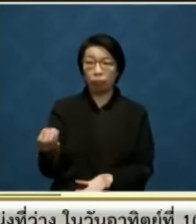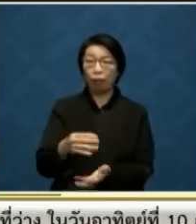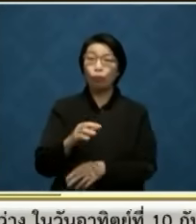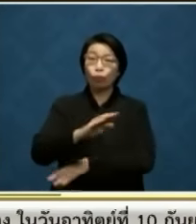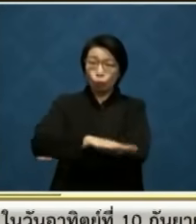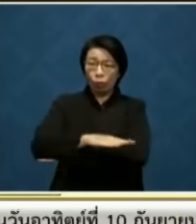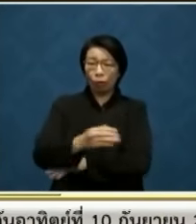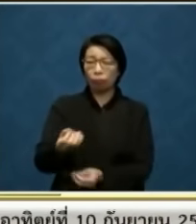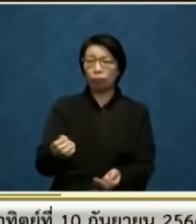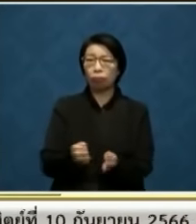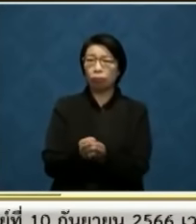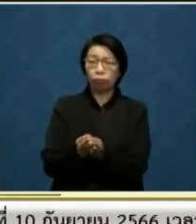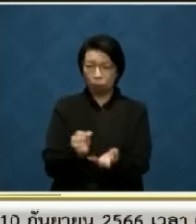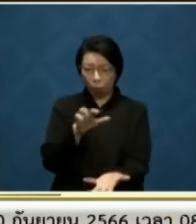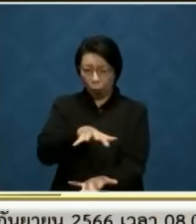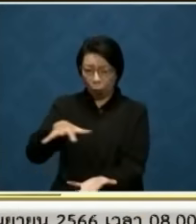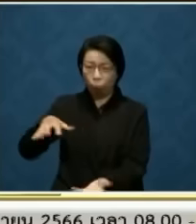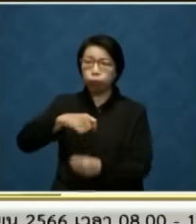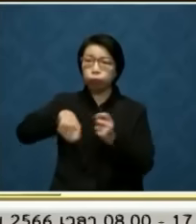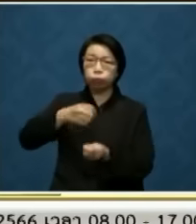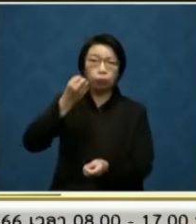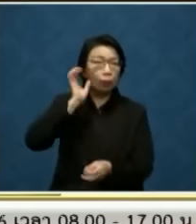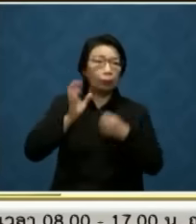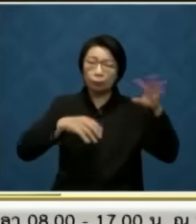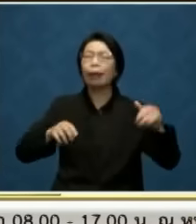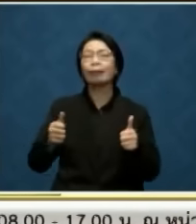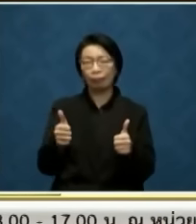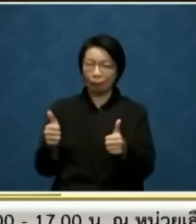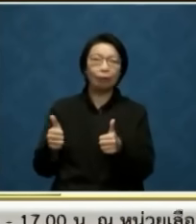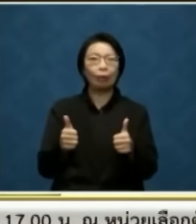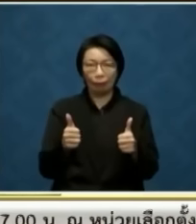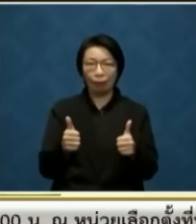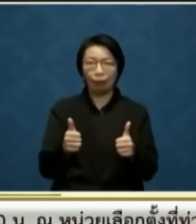หรือจะเอาไปทานนอกสะพานใส่ถุงได้ไม่มีปัญหา